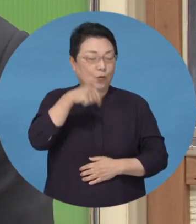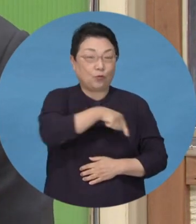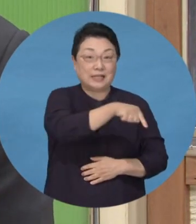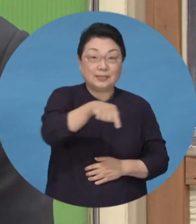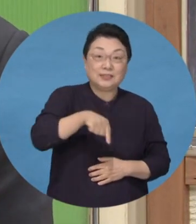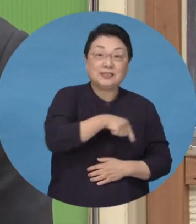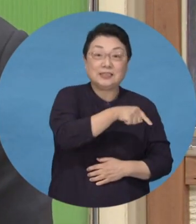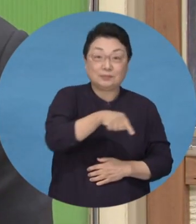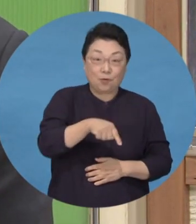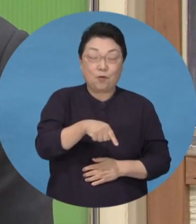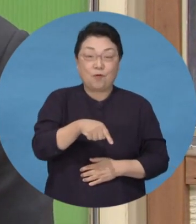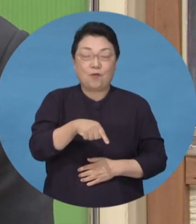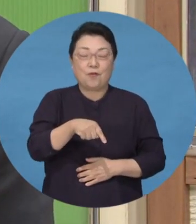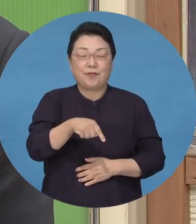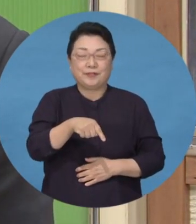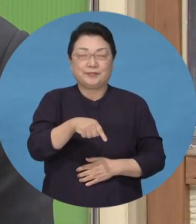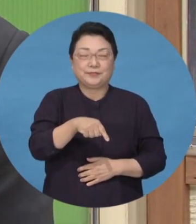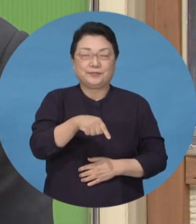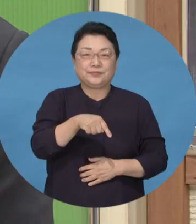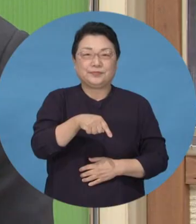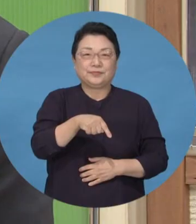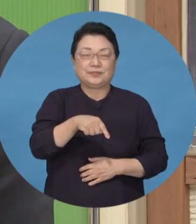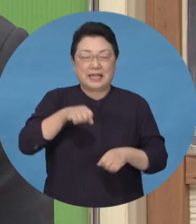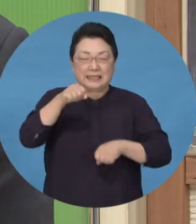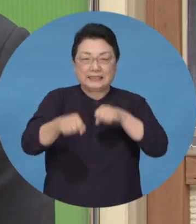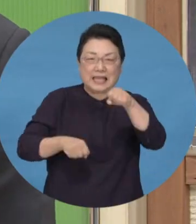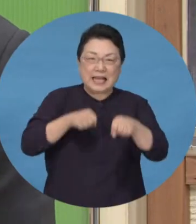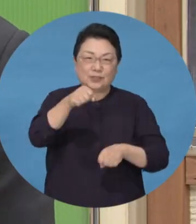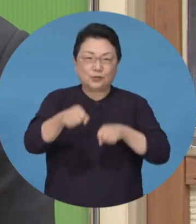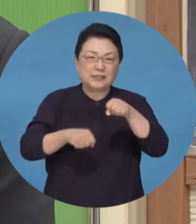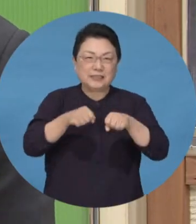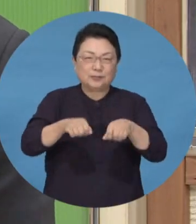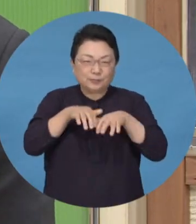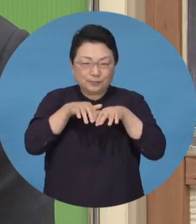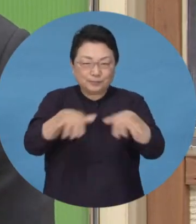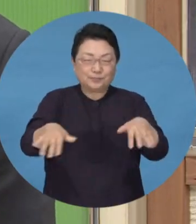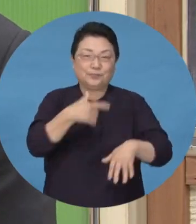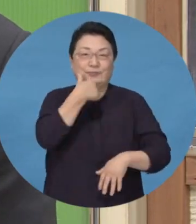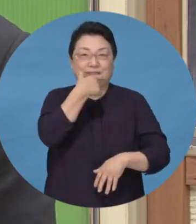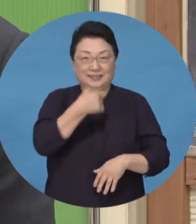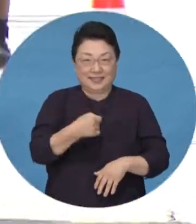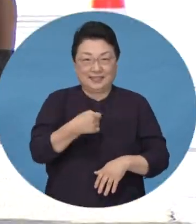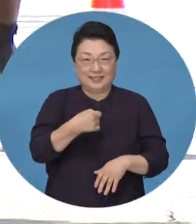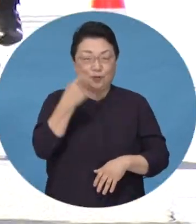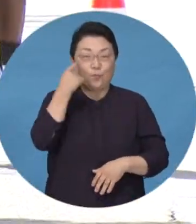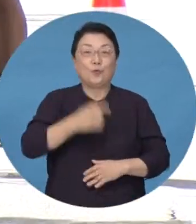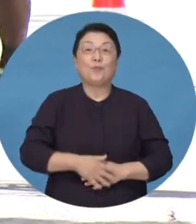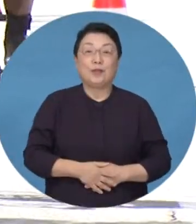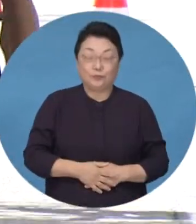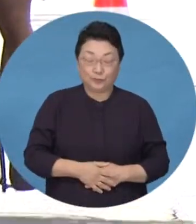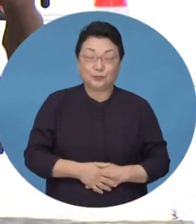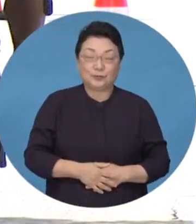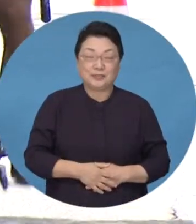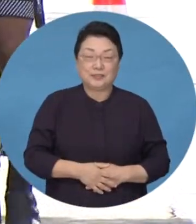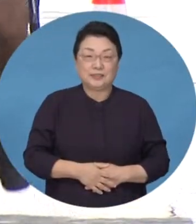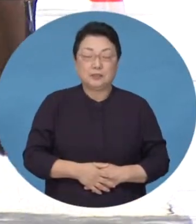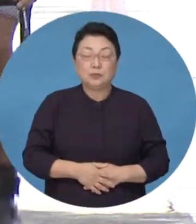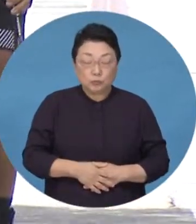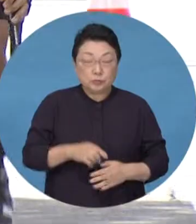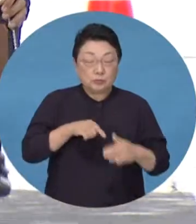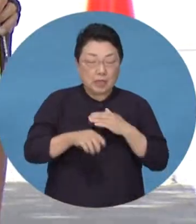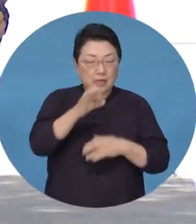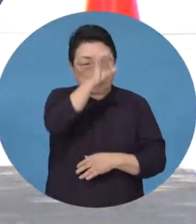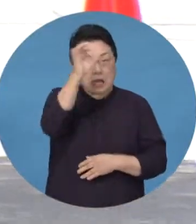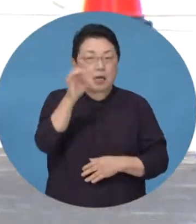含めてサイクリング王国にしていきたいといっ思っていますそれが結局観光にも